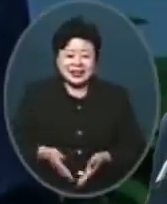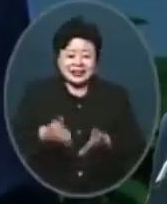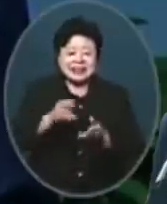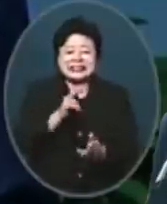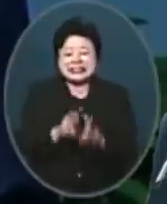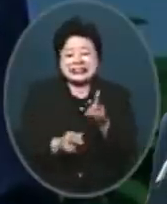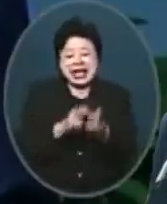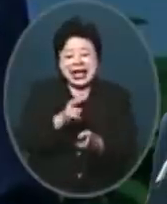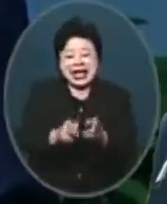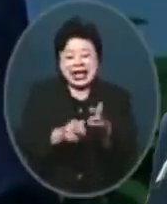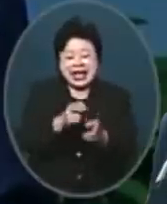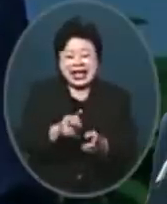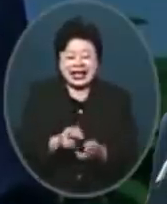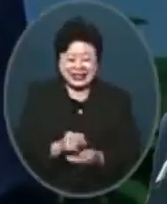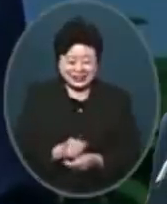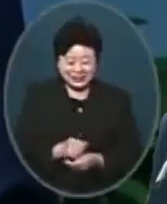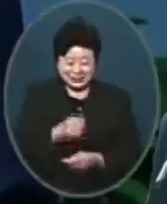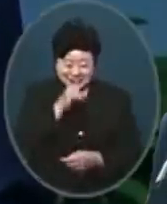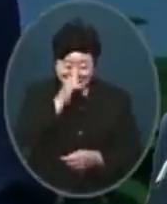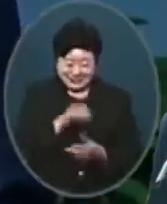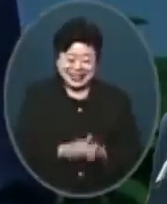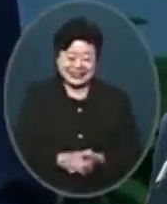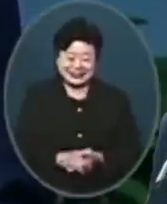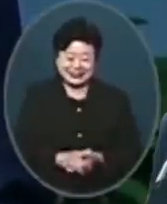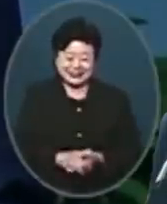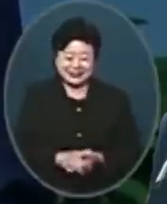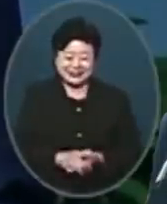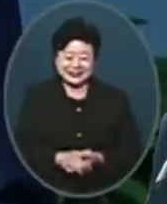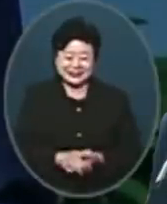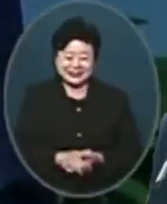기차를 타고 가는 것입니다.